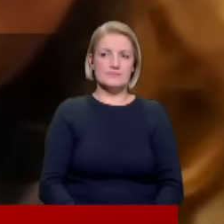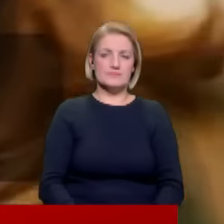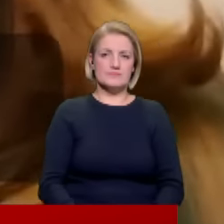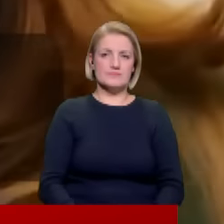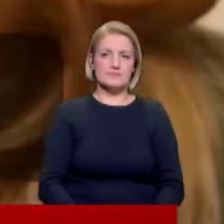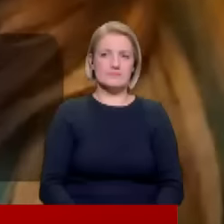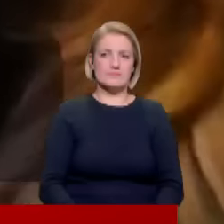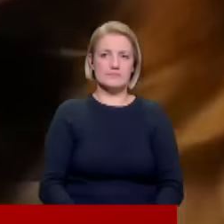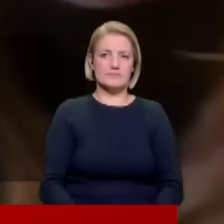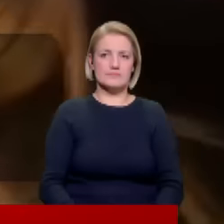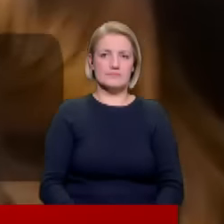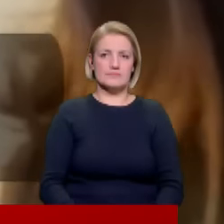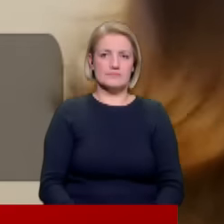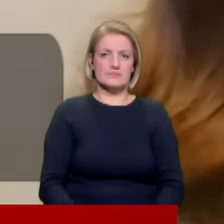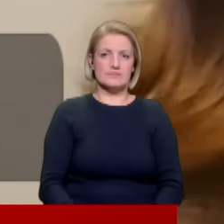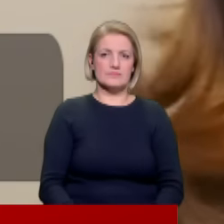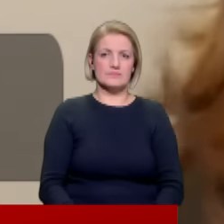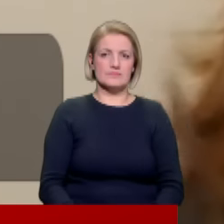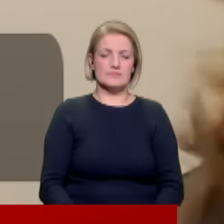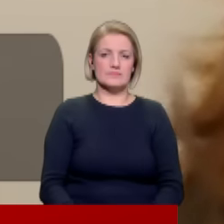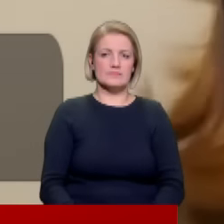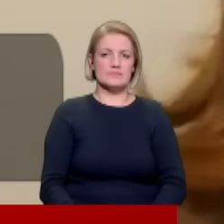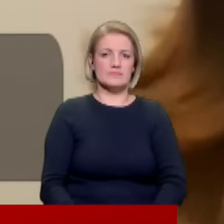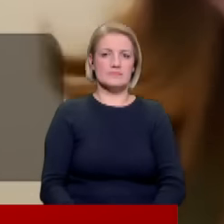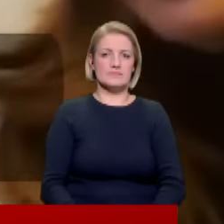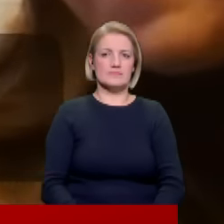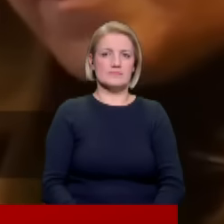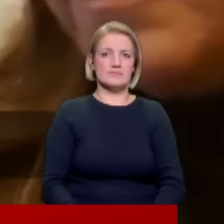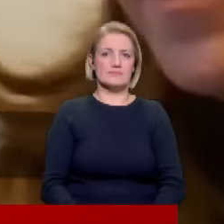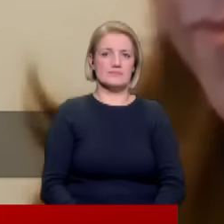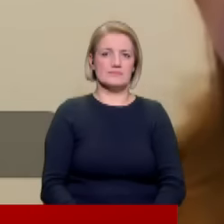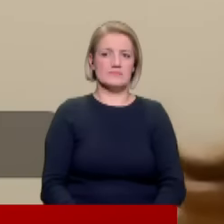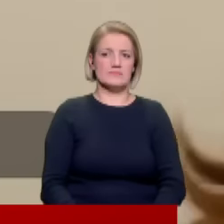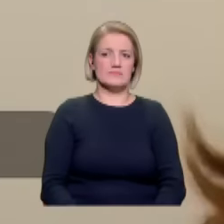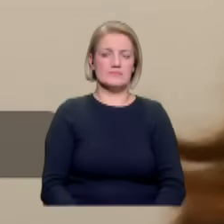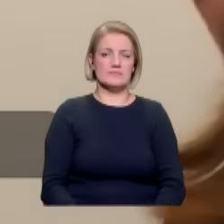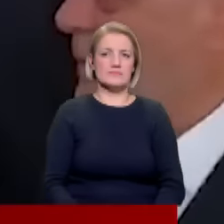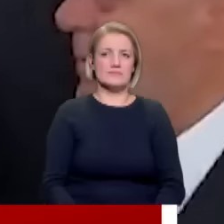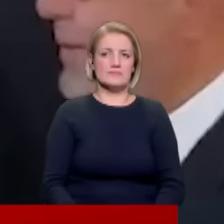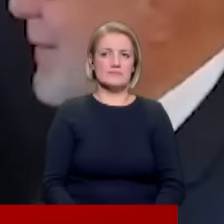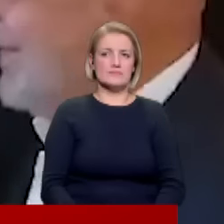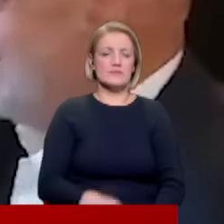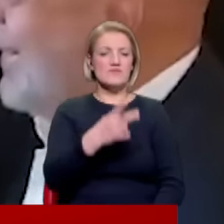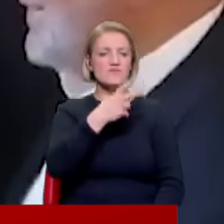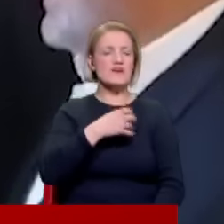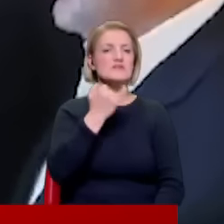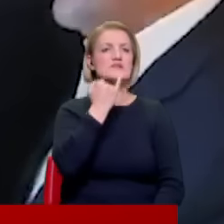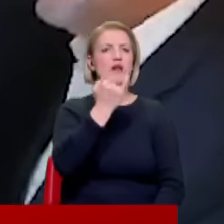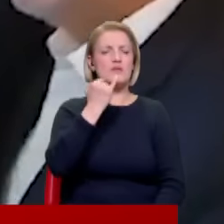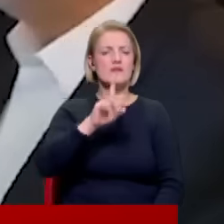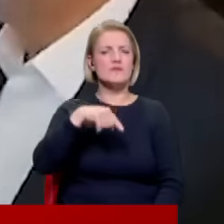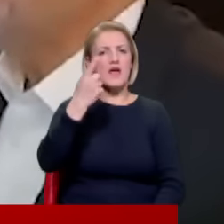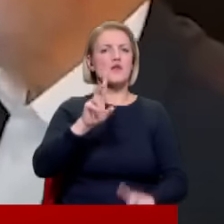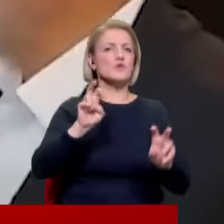ücrete konuşulan gelecek yılın enflasyon rakamını kabul etmiyorsunuz herhalde. Kabul edecek tarafı yok. Vergi turunda diğer